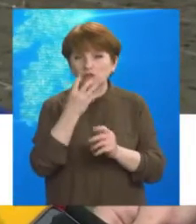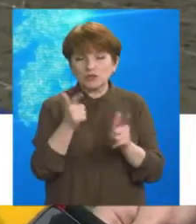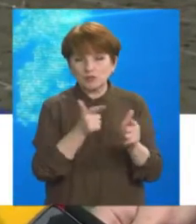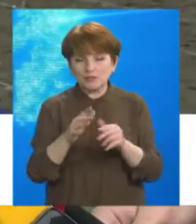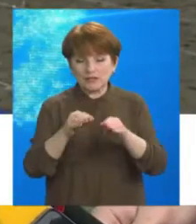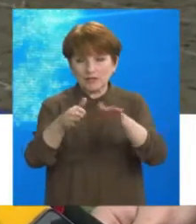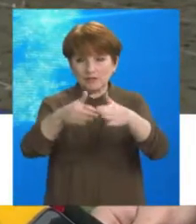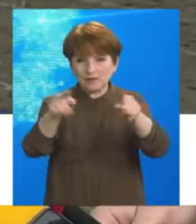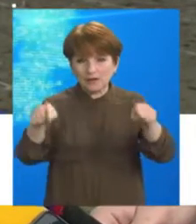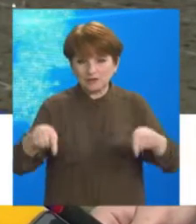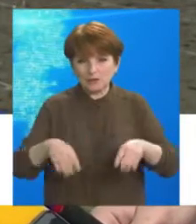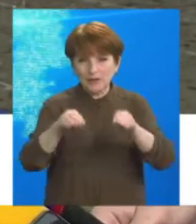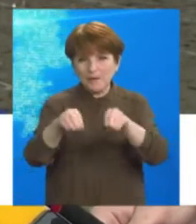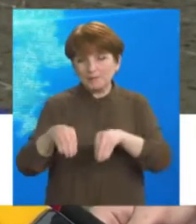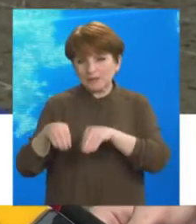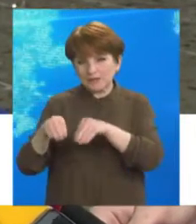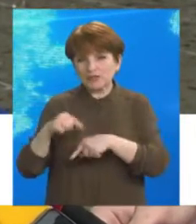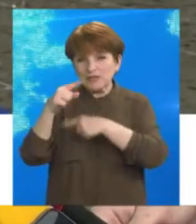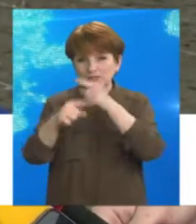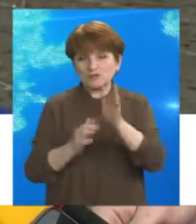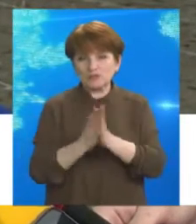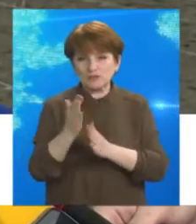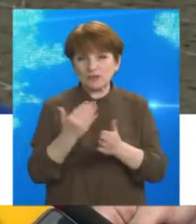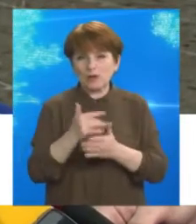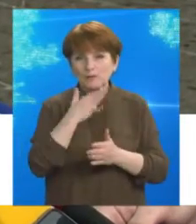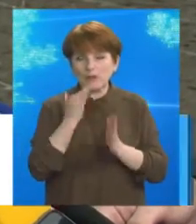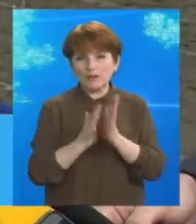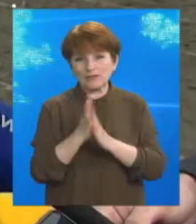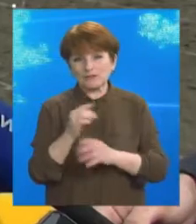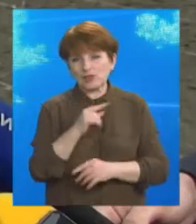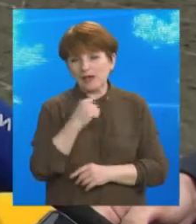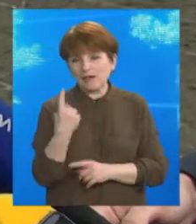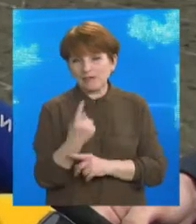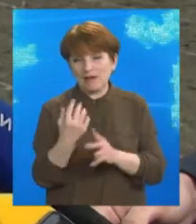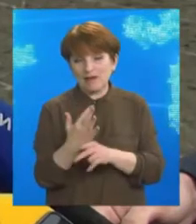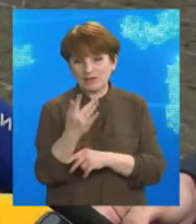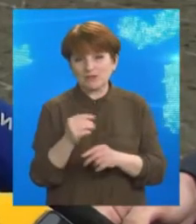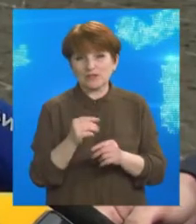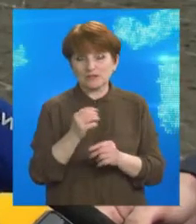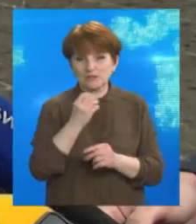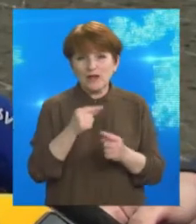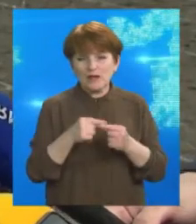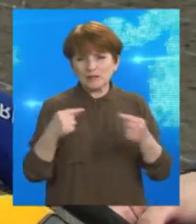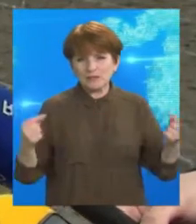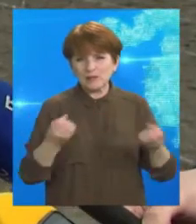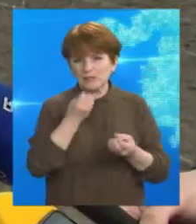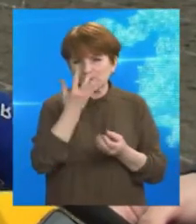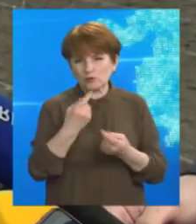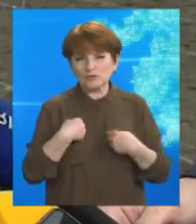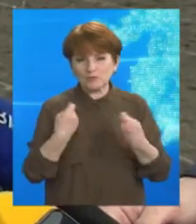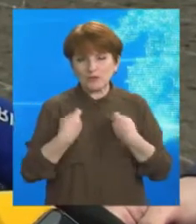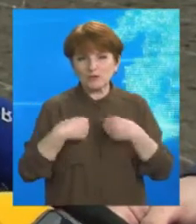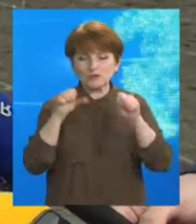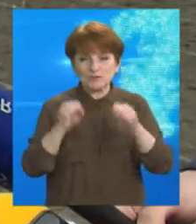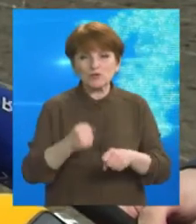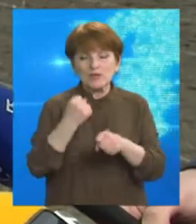газоны города для посадки следующих растений, многолетников или однолетников. Разнообразие цветов дает нам возможность